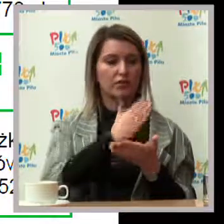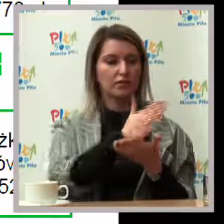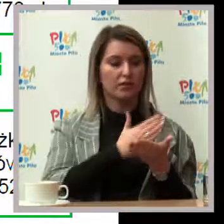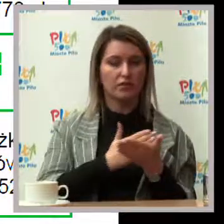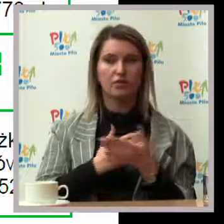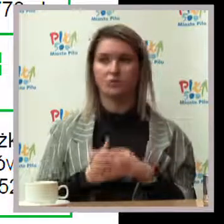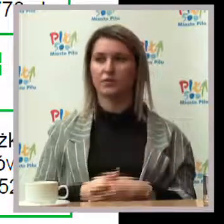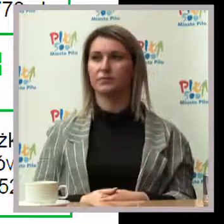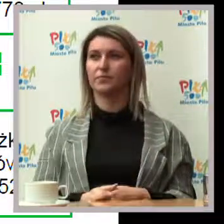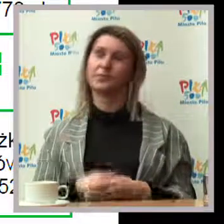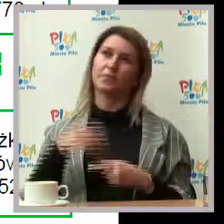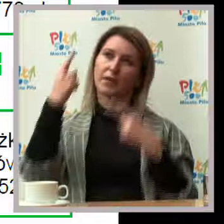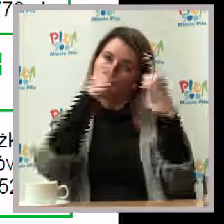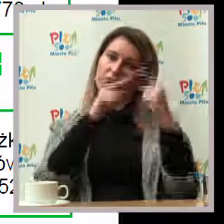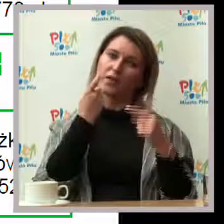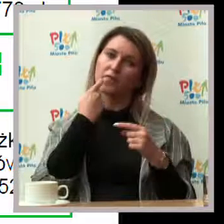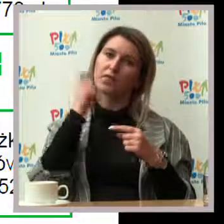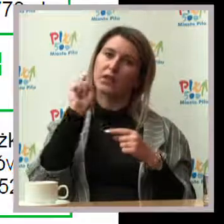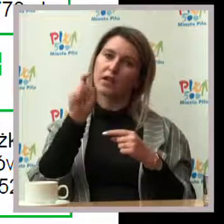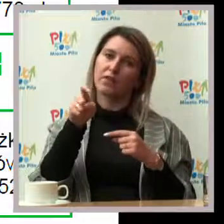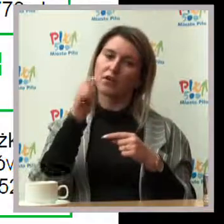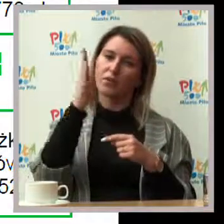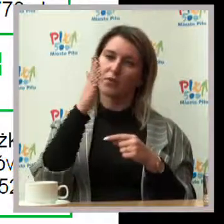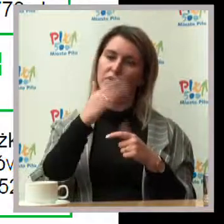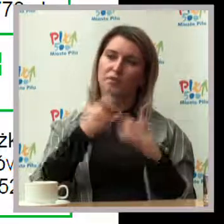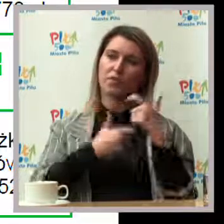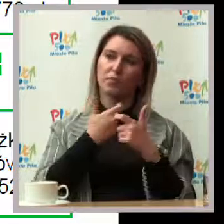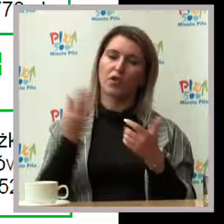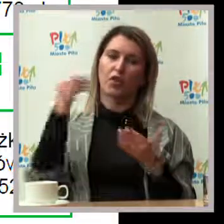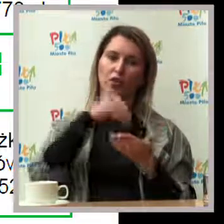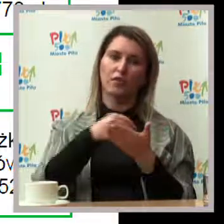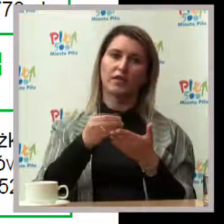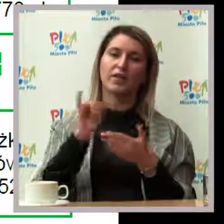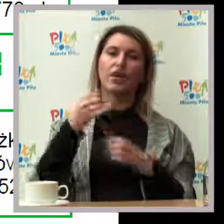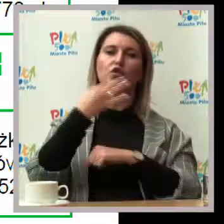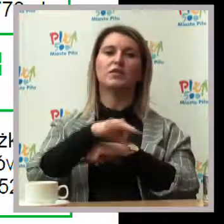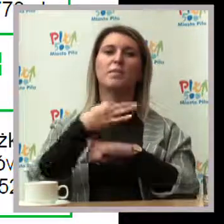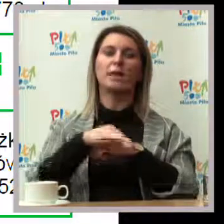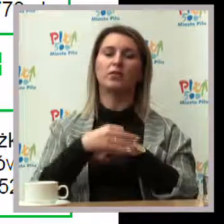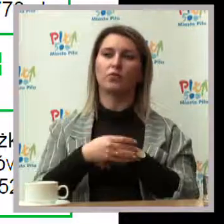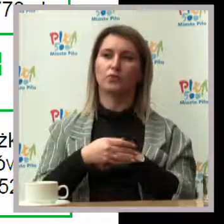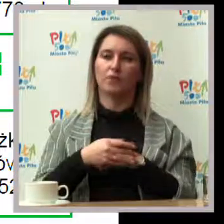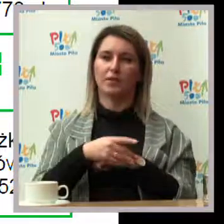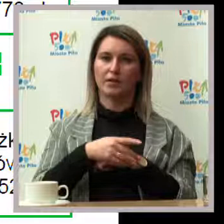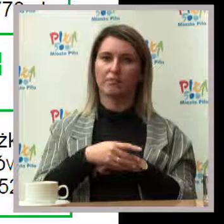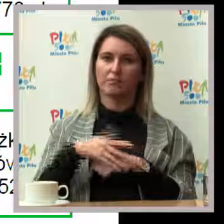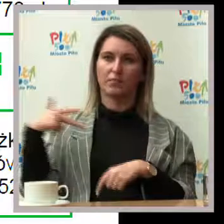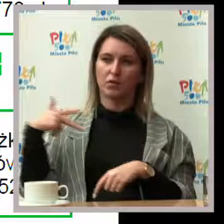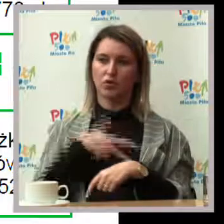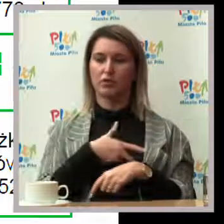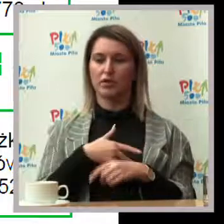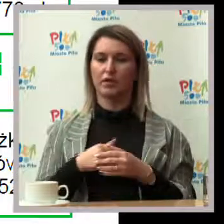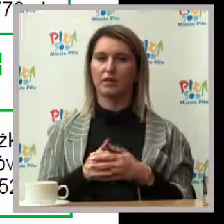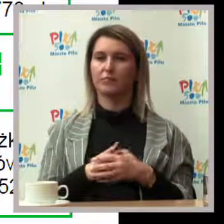początkowo myślę, że w kwietniu będziemy wprowadzać dofinansowanie w ramach stypendiów socjalnych, a także programu,